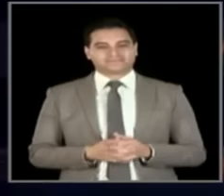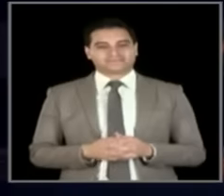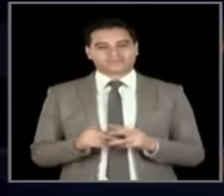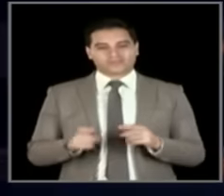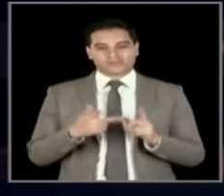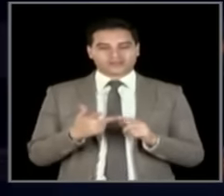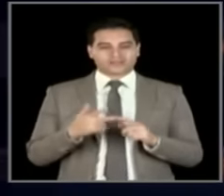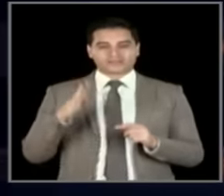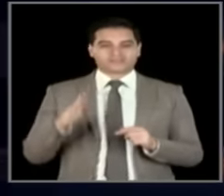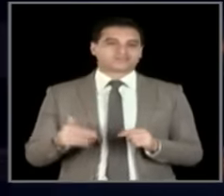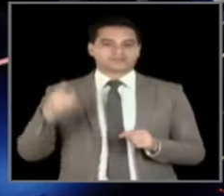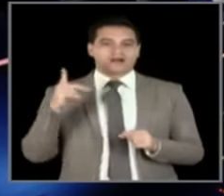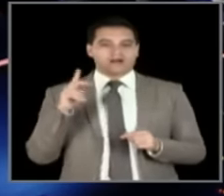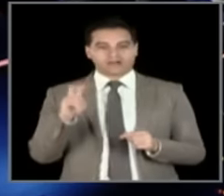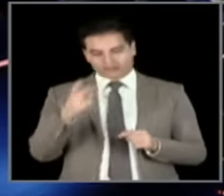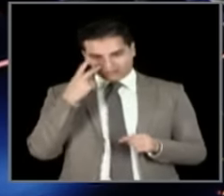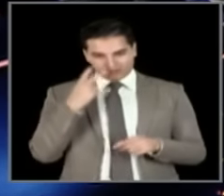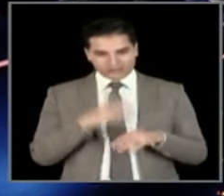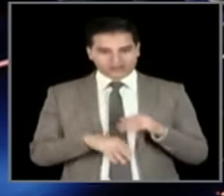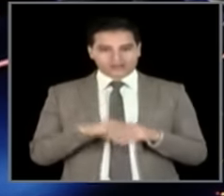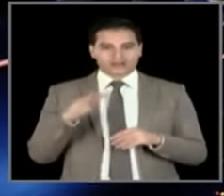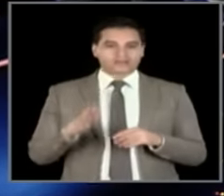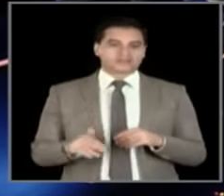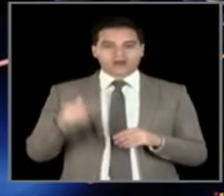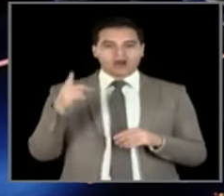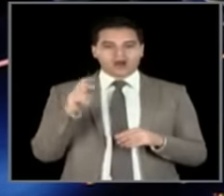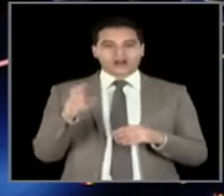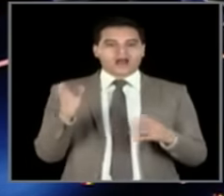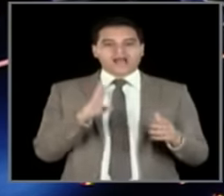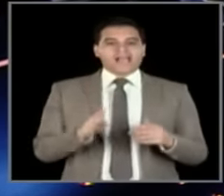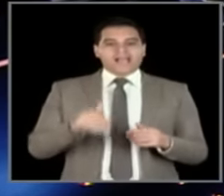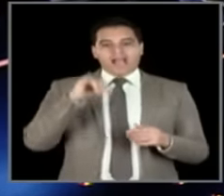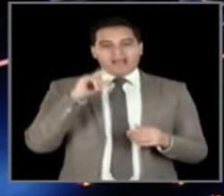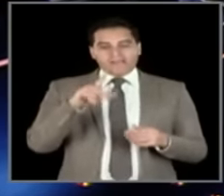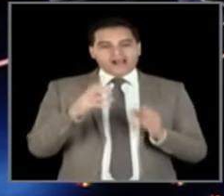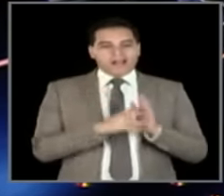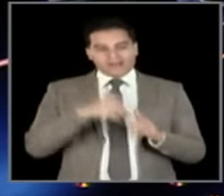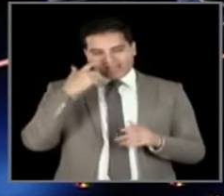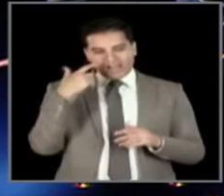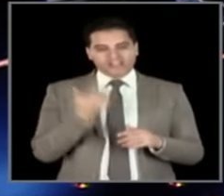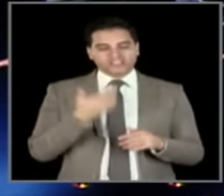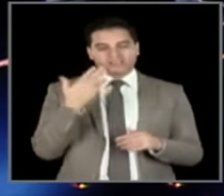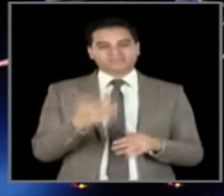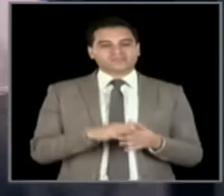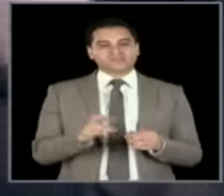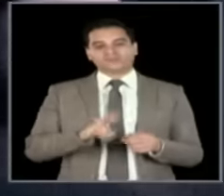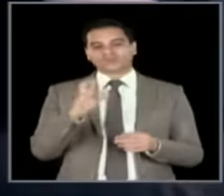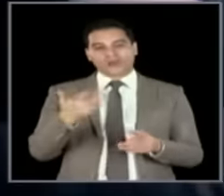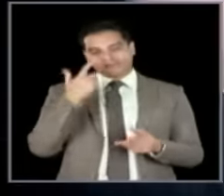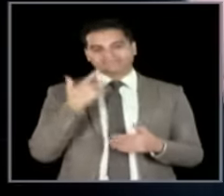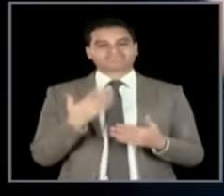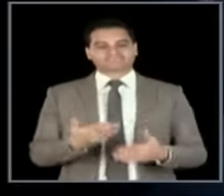السؤال الثالث سارة، تفضلي يا سارة. سارة كامل من جامعة عين شمس، وهنشوف موضوع السؤال